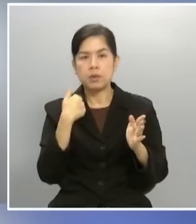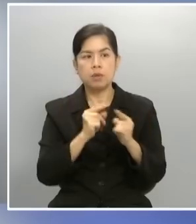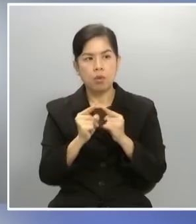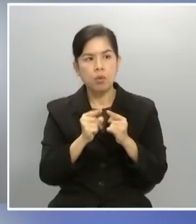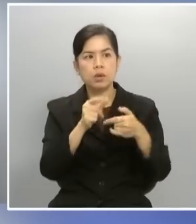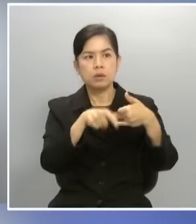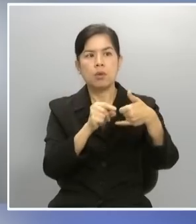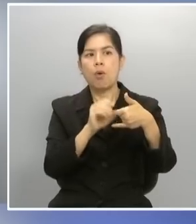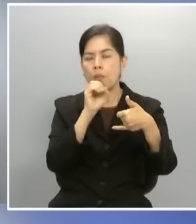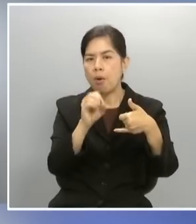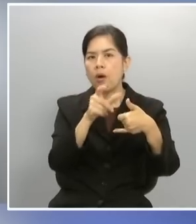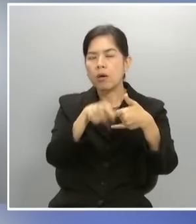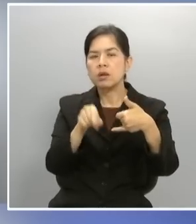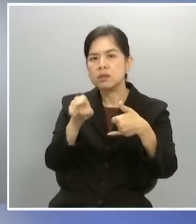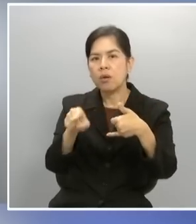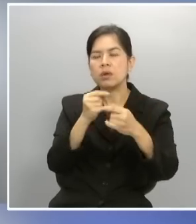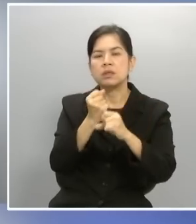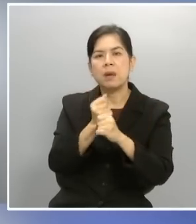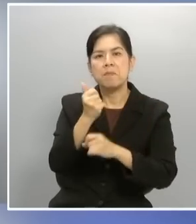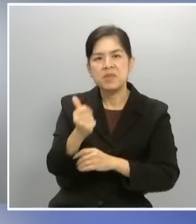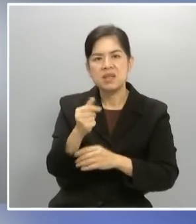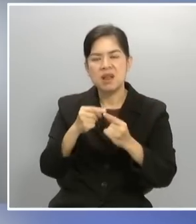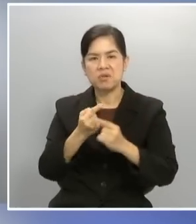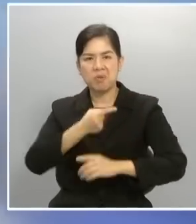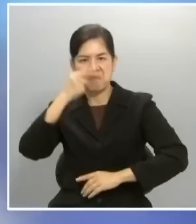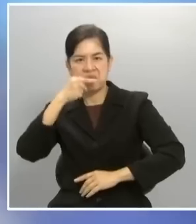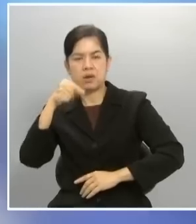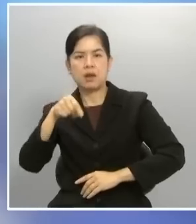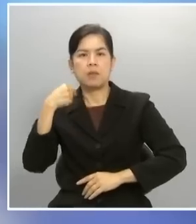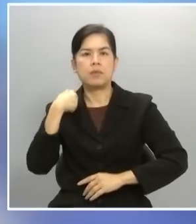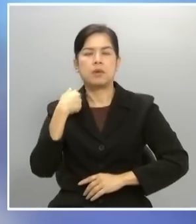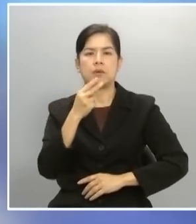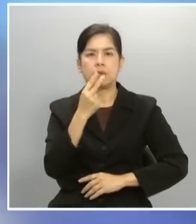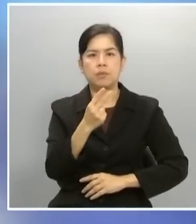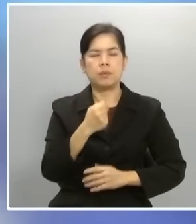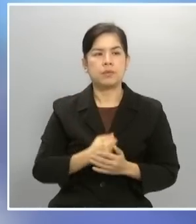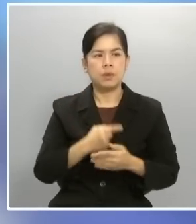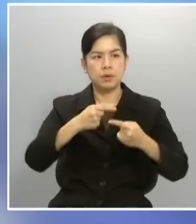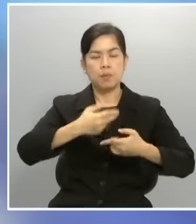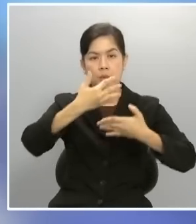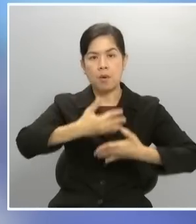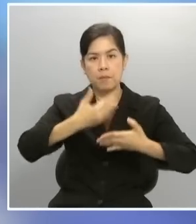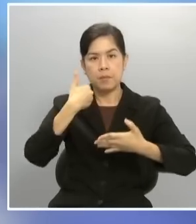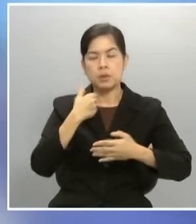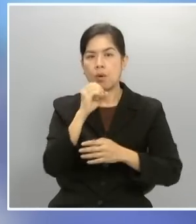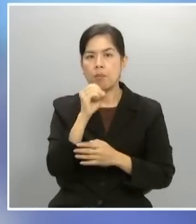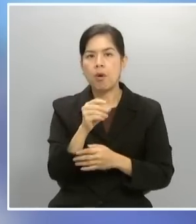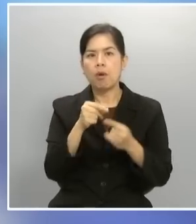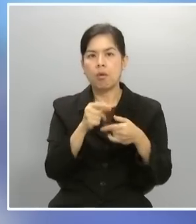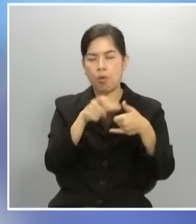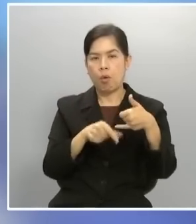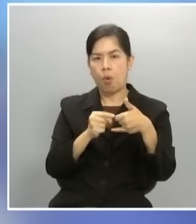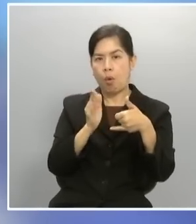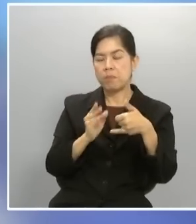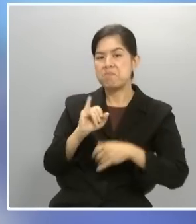ตีนโอ้โหทำดีด้วยแล้วอวดเก่งขอหน้าต่อไปครับกูไม่จำเป็นต้องดีกับคนไม่ดีและยิ่ง